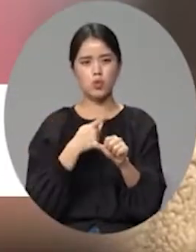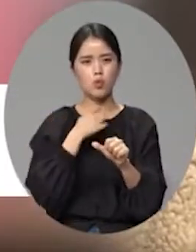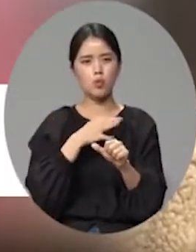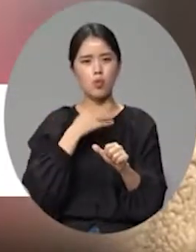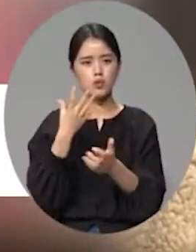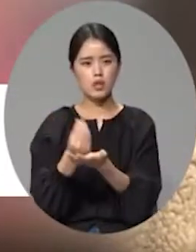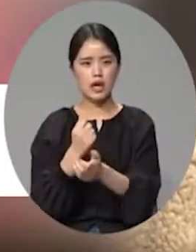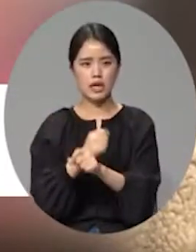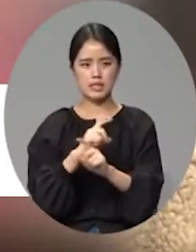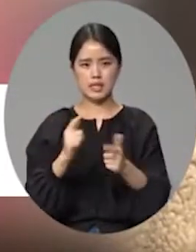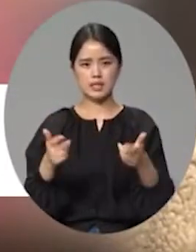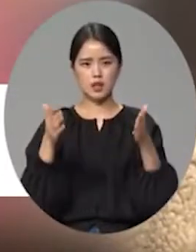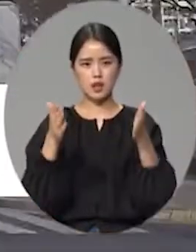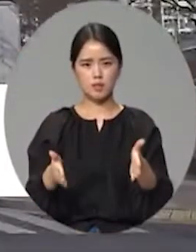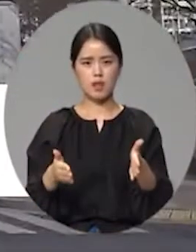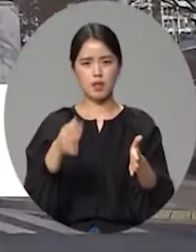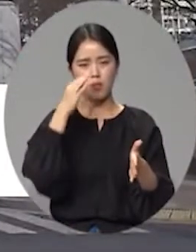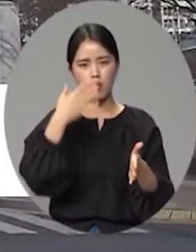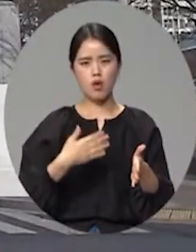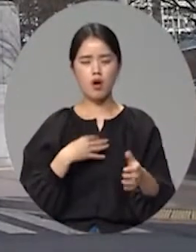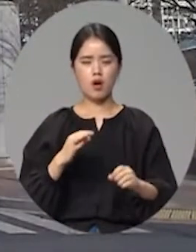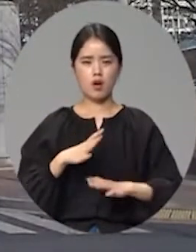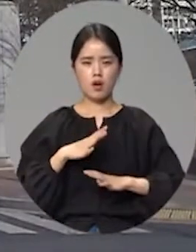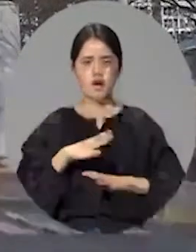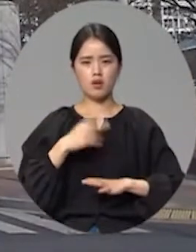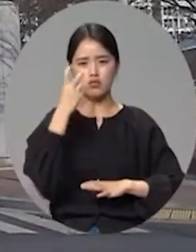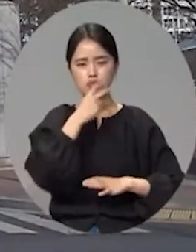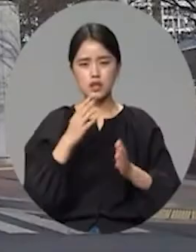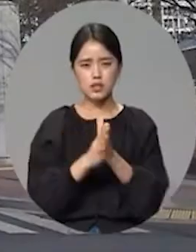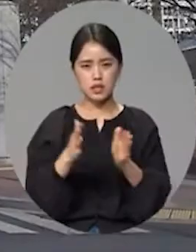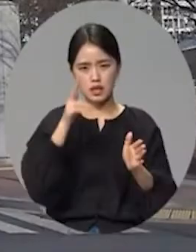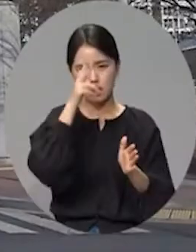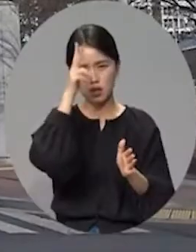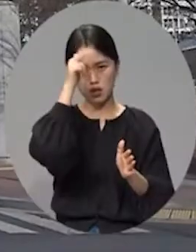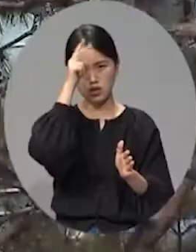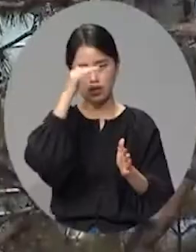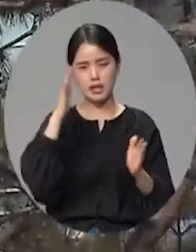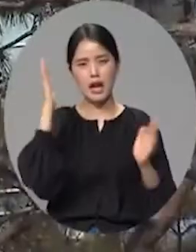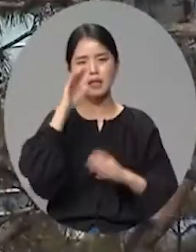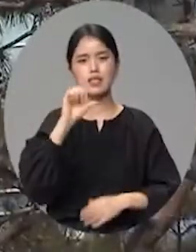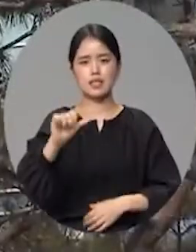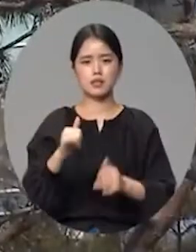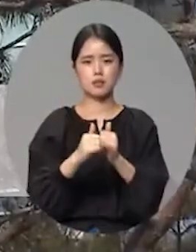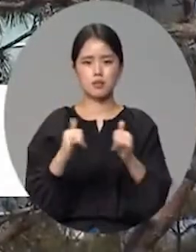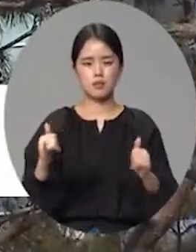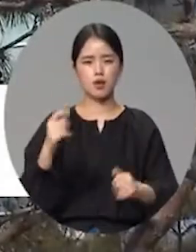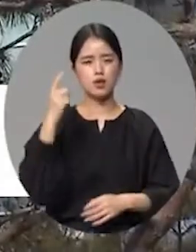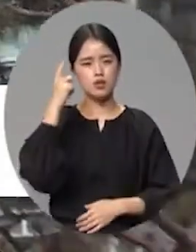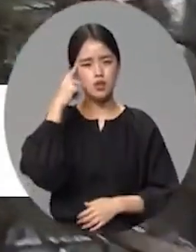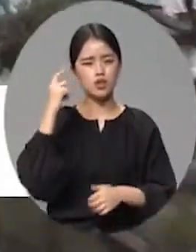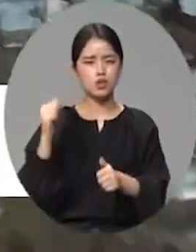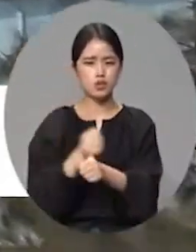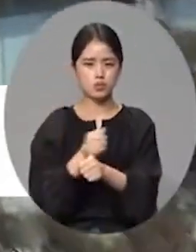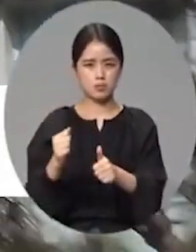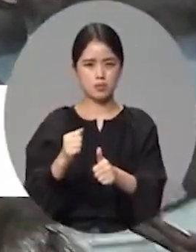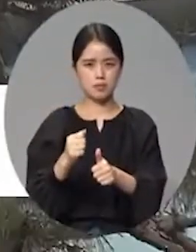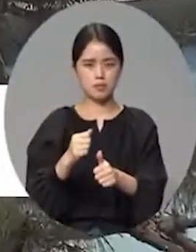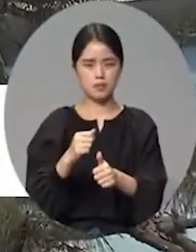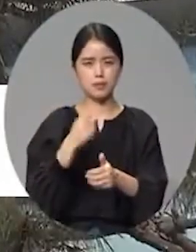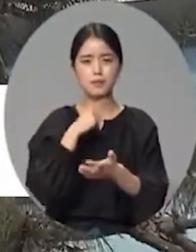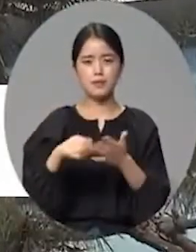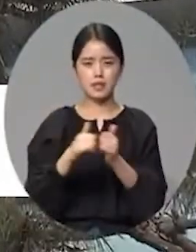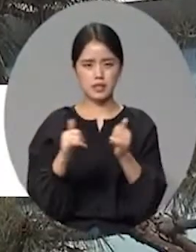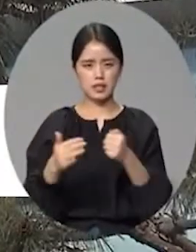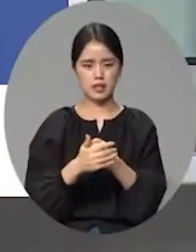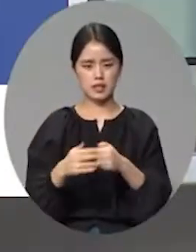끌 금에 또 보여져 얼마나 도 해요 수사에 나선 경찰은 학생 5명을 정서적 학대 피해자 로 특정의 교사 a